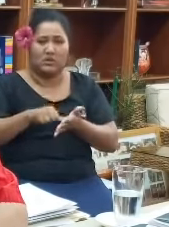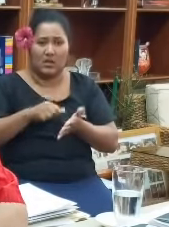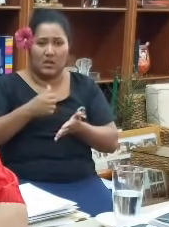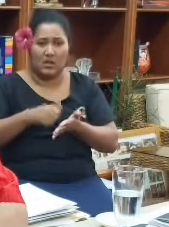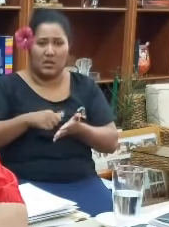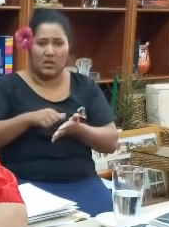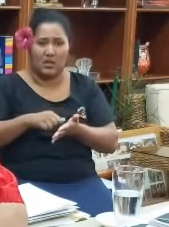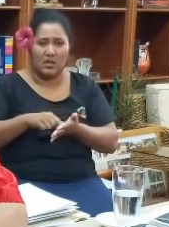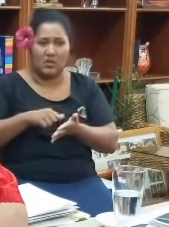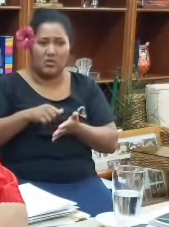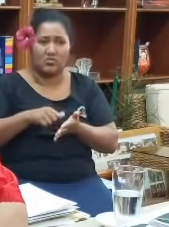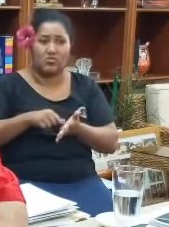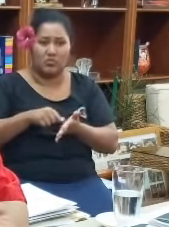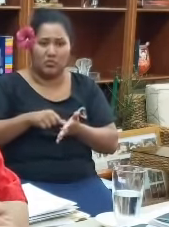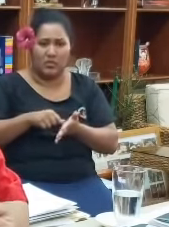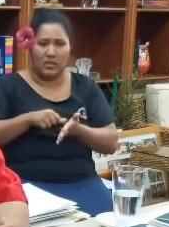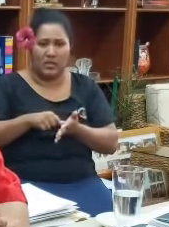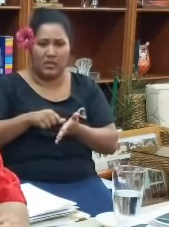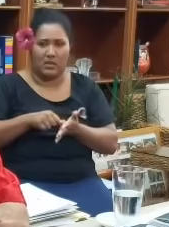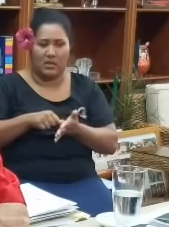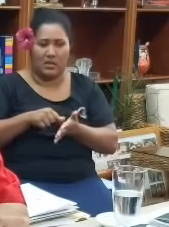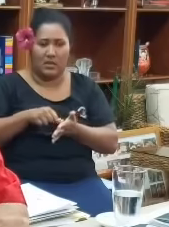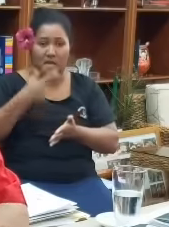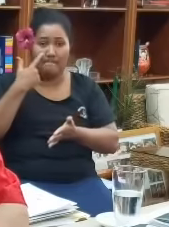le tout père de ma voix, mais il y a un il a